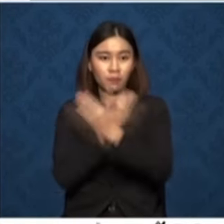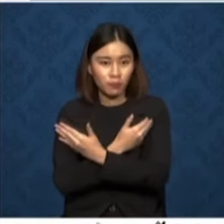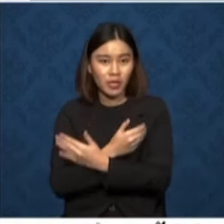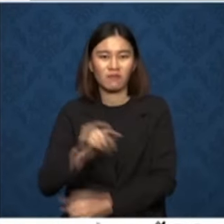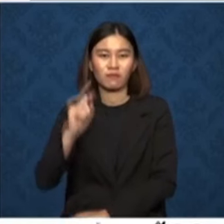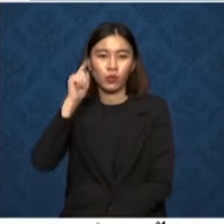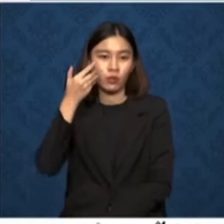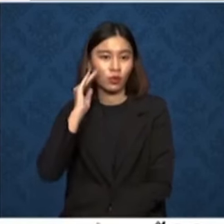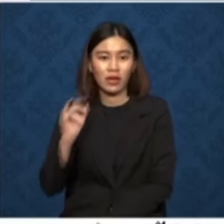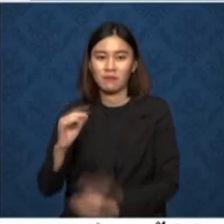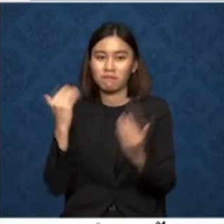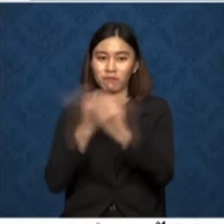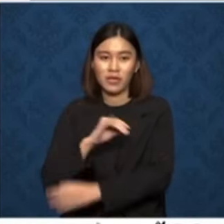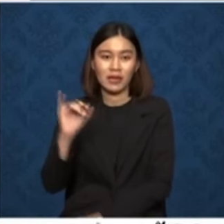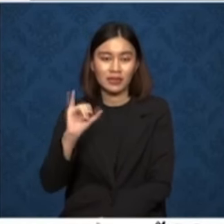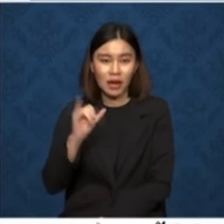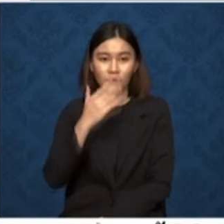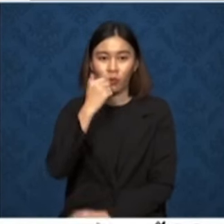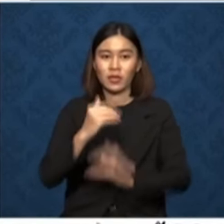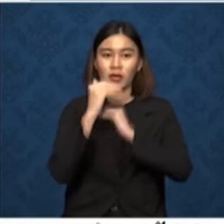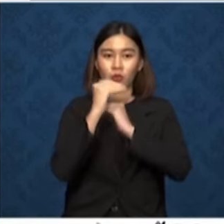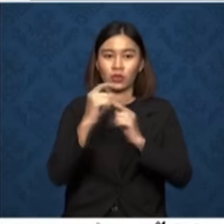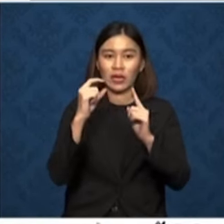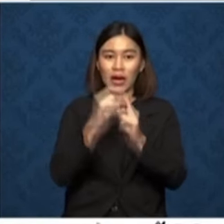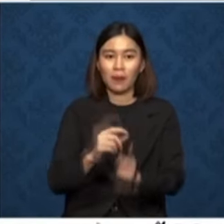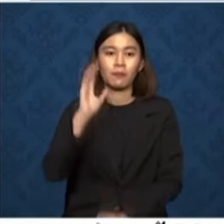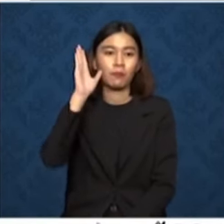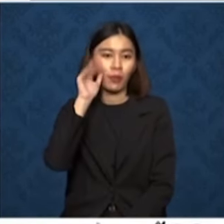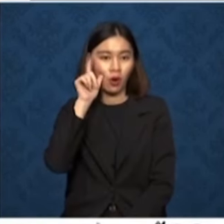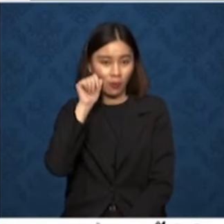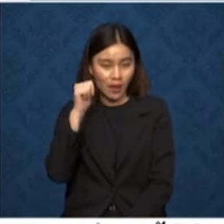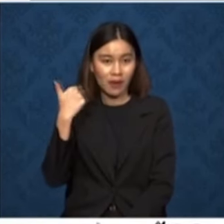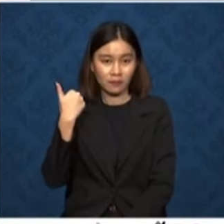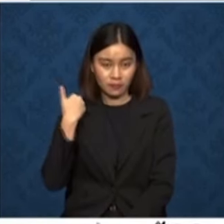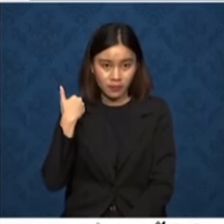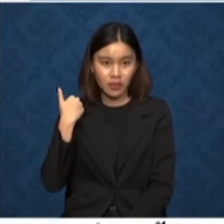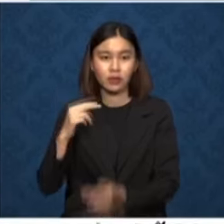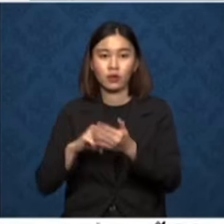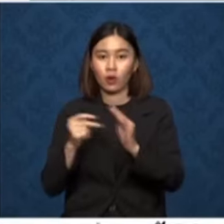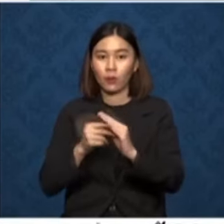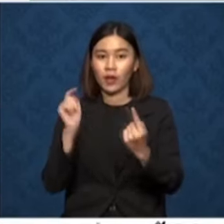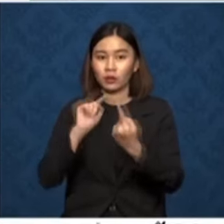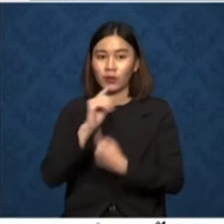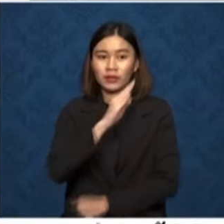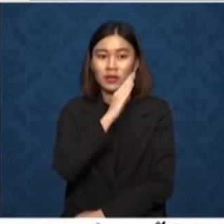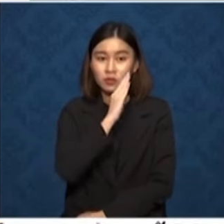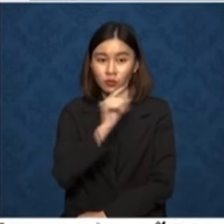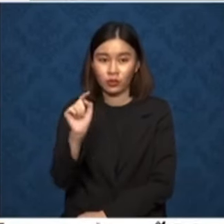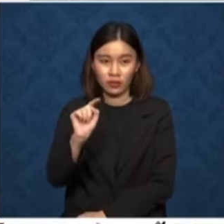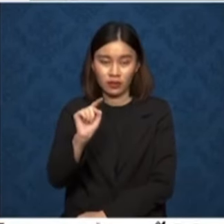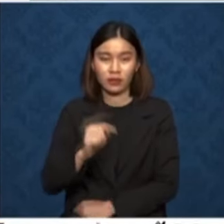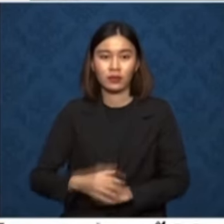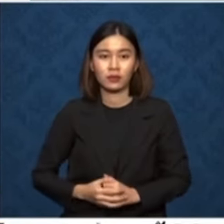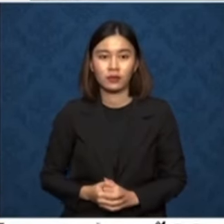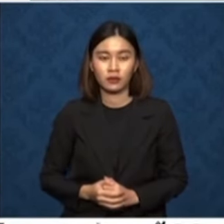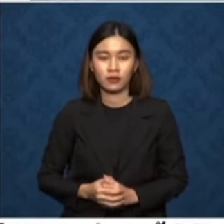ายและหญิงซึ่งมันยังกำหนดคำว่าบิดาและมารดาอยู่นั่นหมายความว่าในกรณีใดๆเองก็ตามนะค